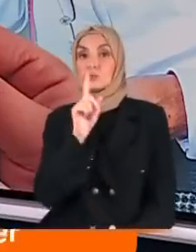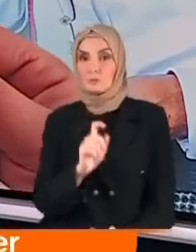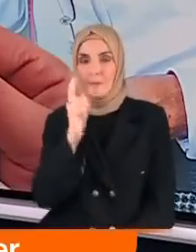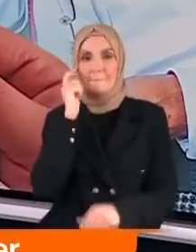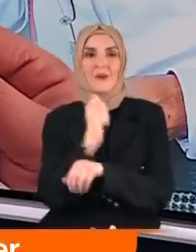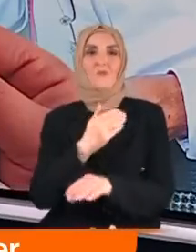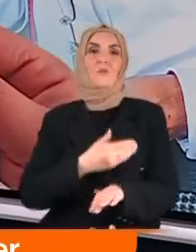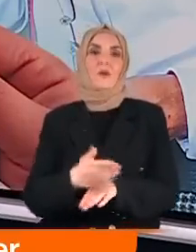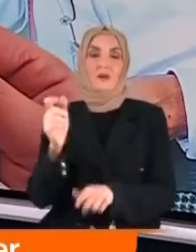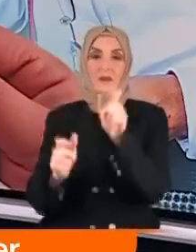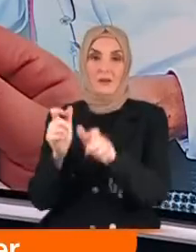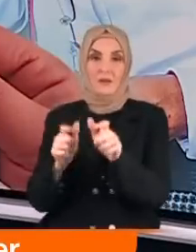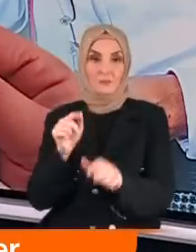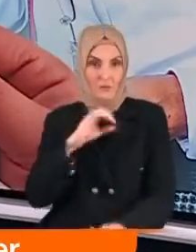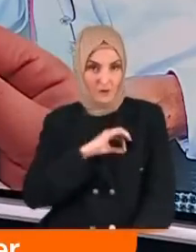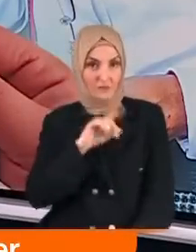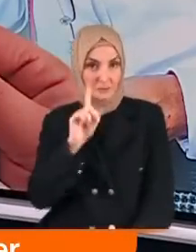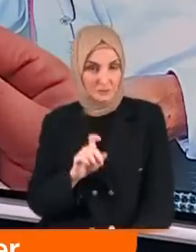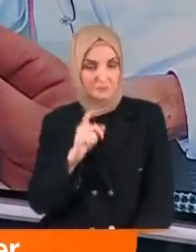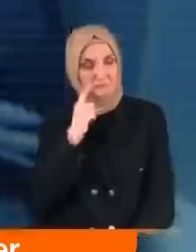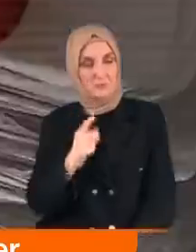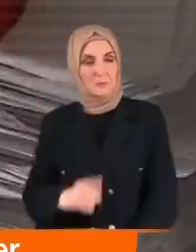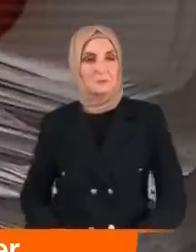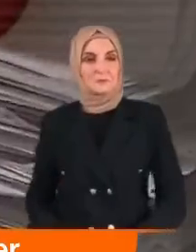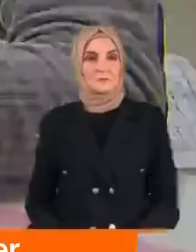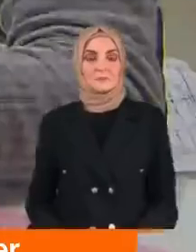İşte uzmanımdan yanıtlar.